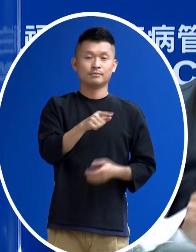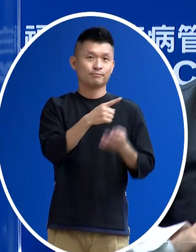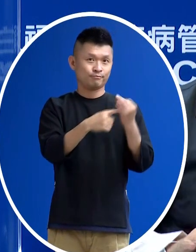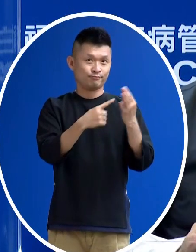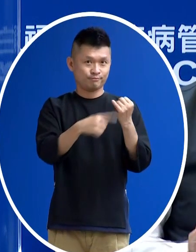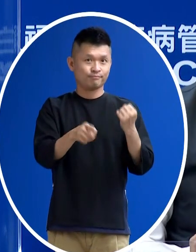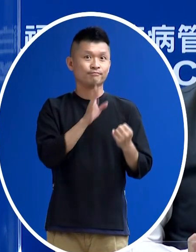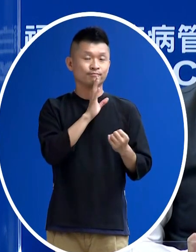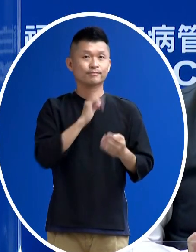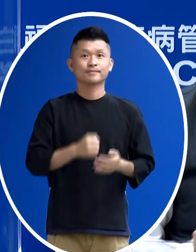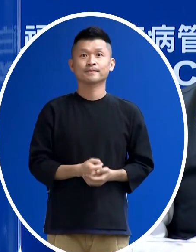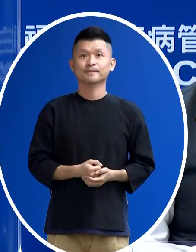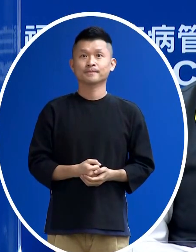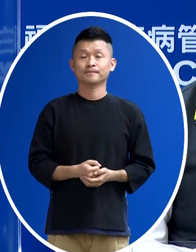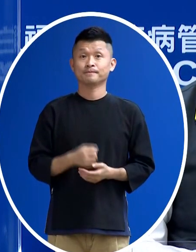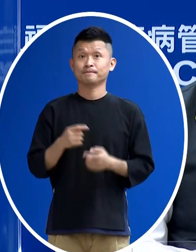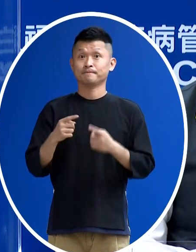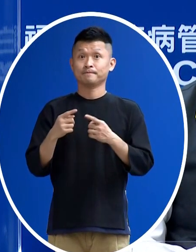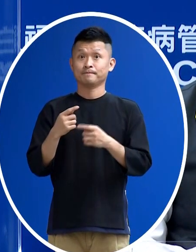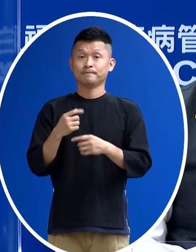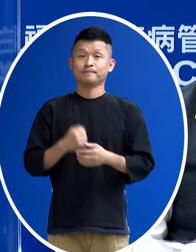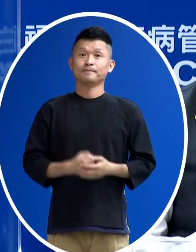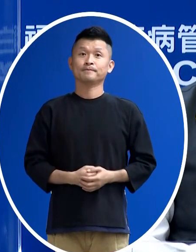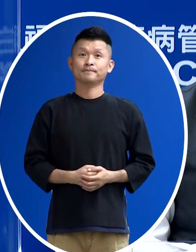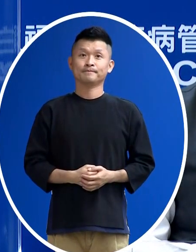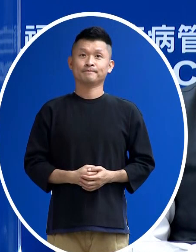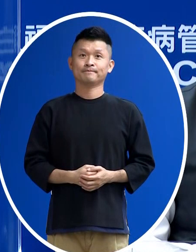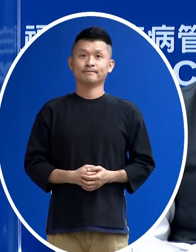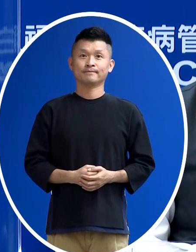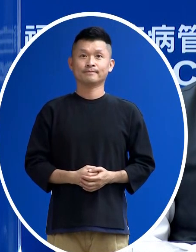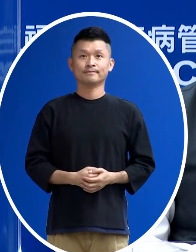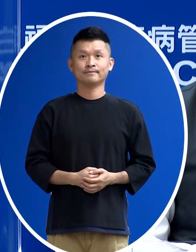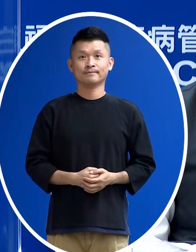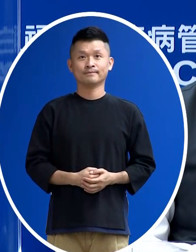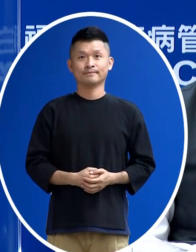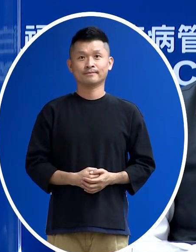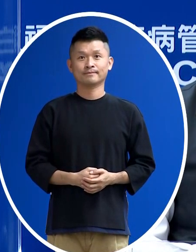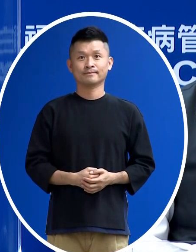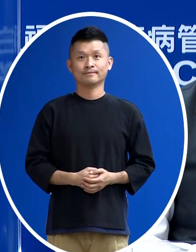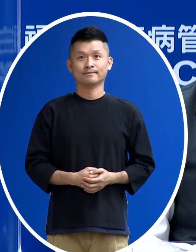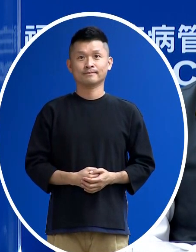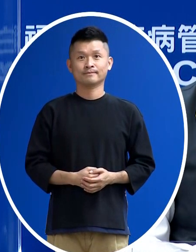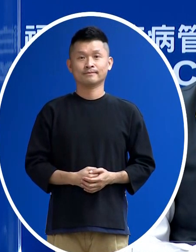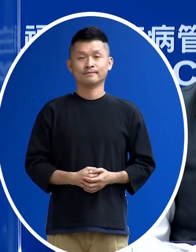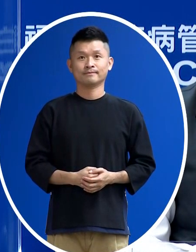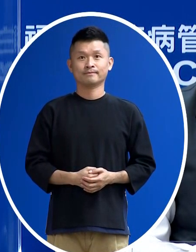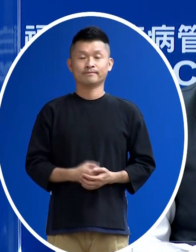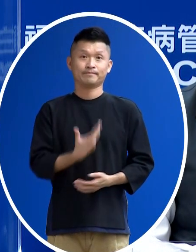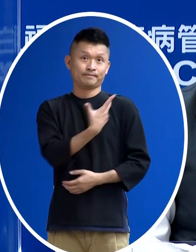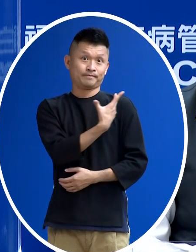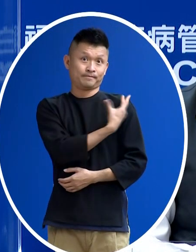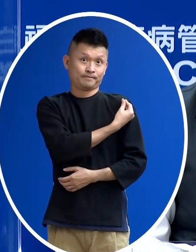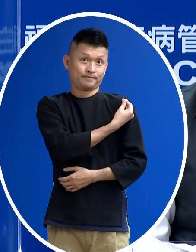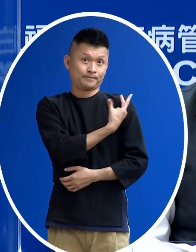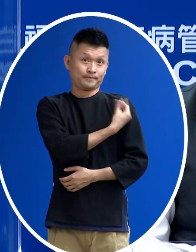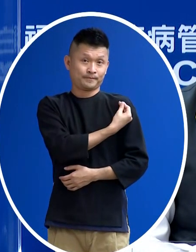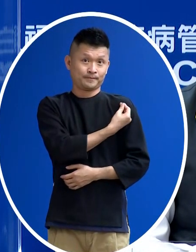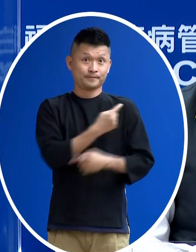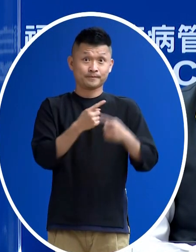总共接种了三十五万六千多剂的疫苗，那我们的人口还我们的人。我们的人剂次人口涵盖率已